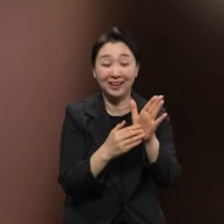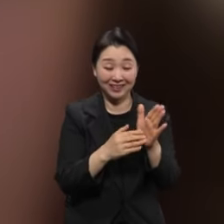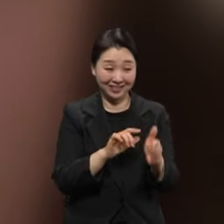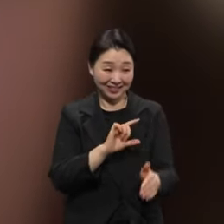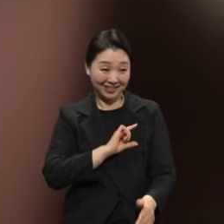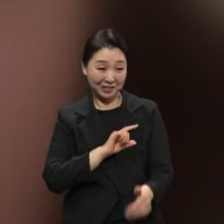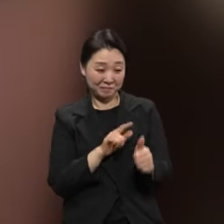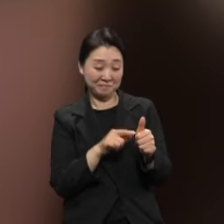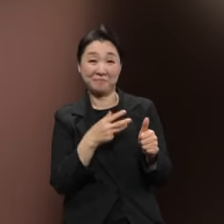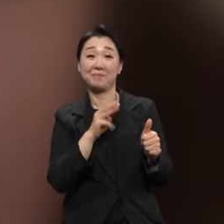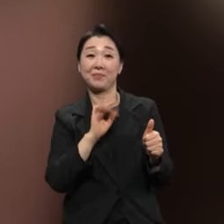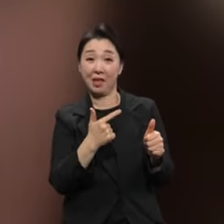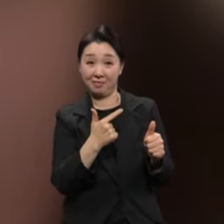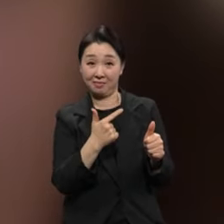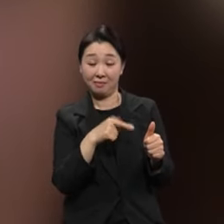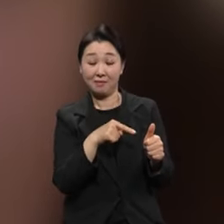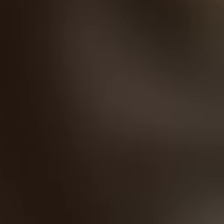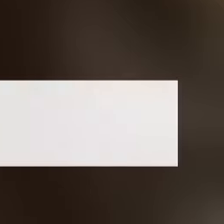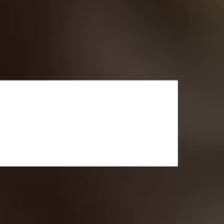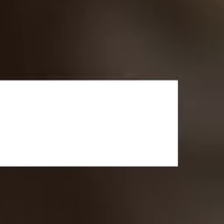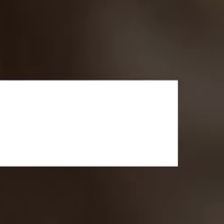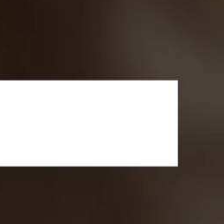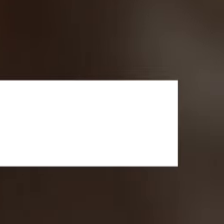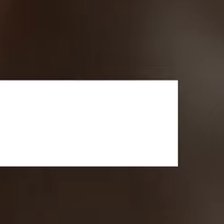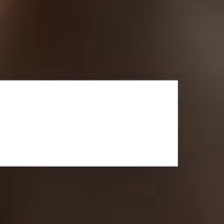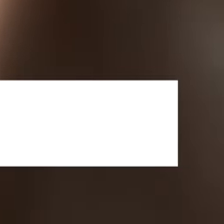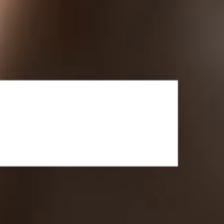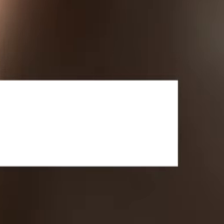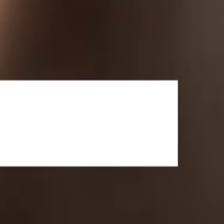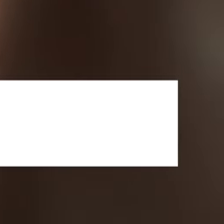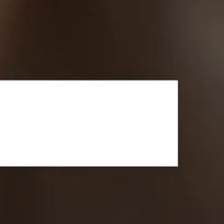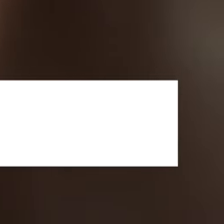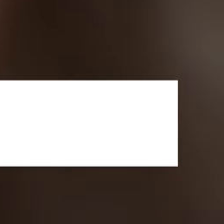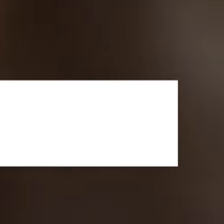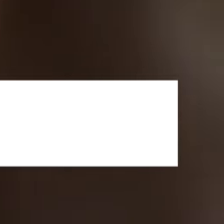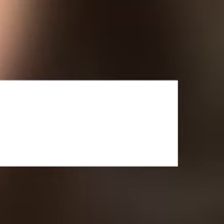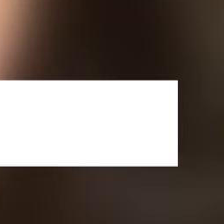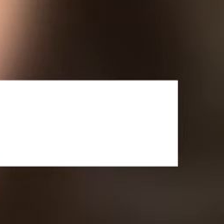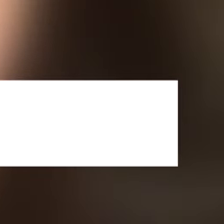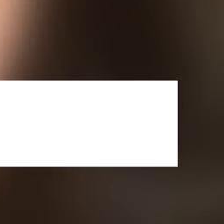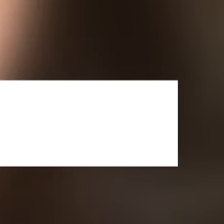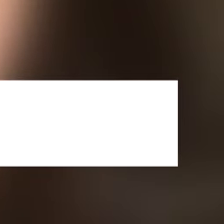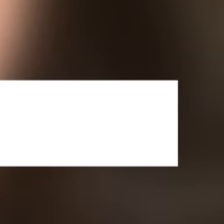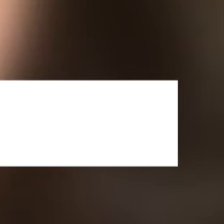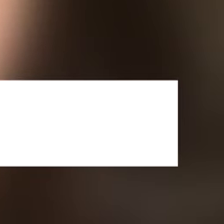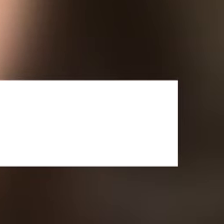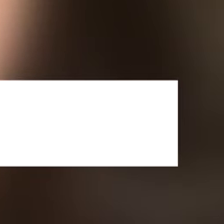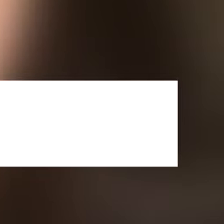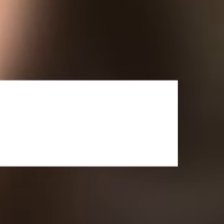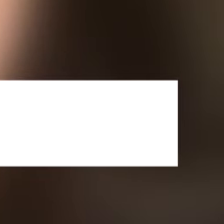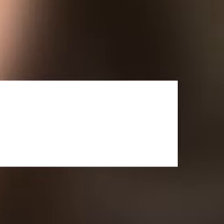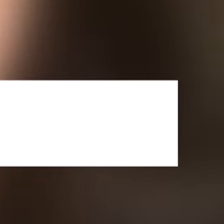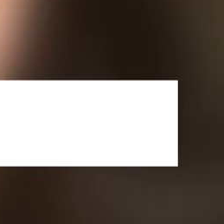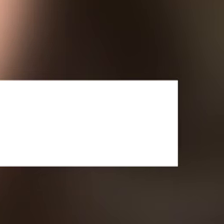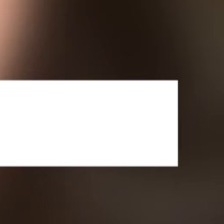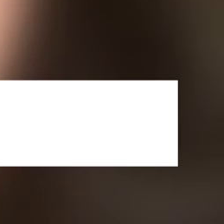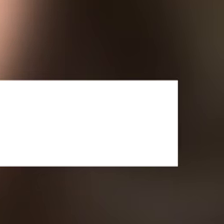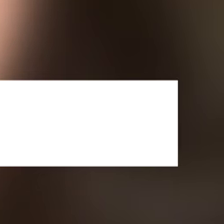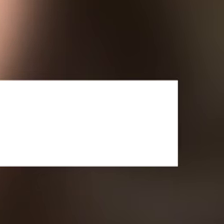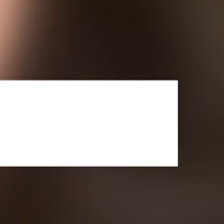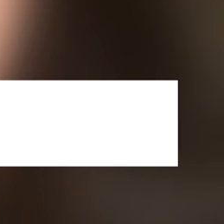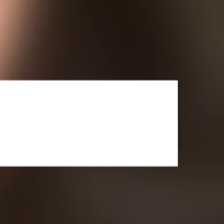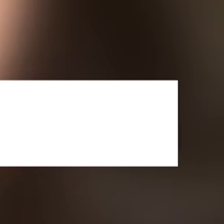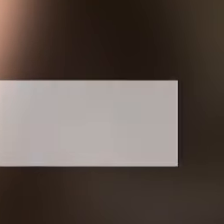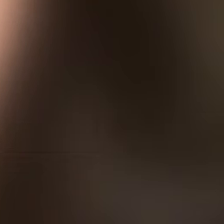가진 남자친구 한번 들어볼까요? Why are you calling me May? It's typically a shortened version of the